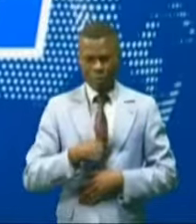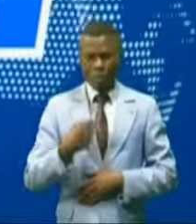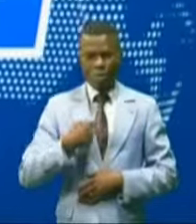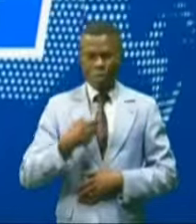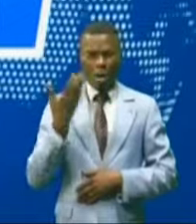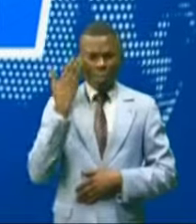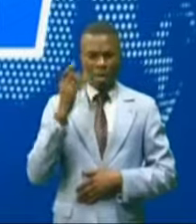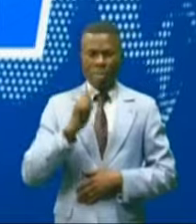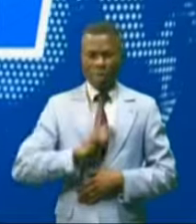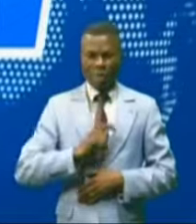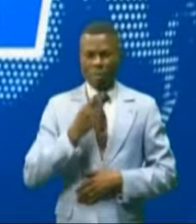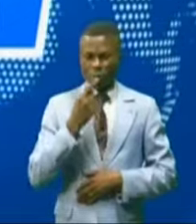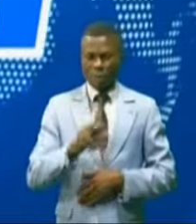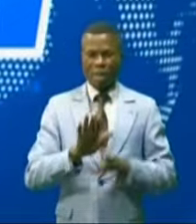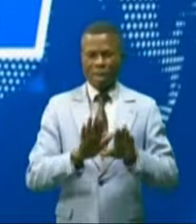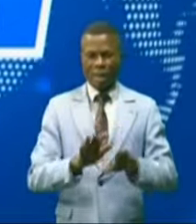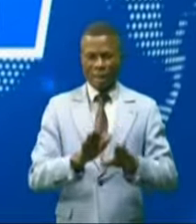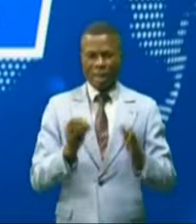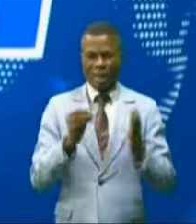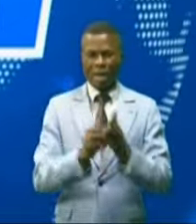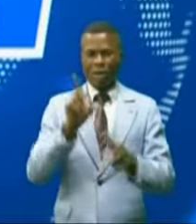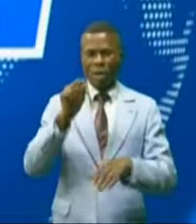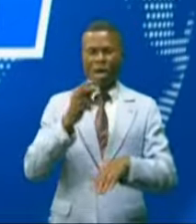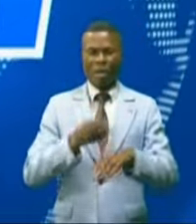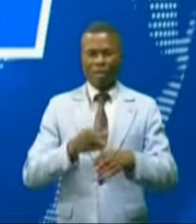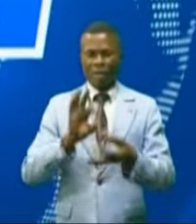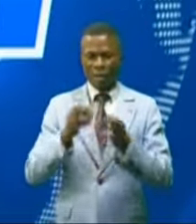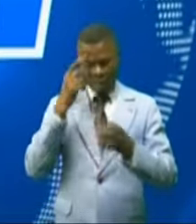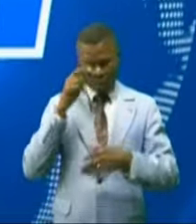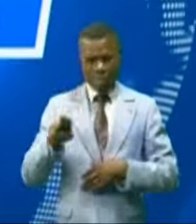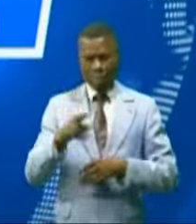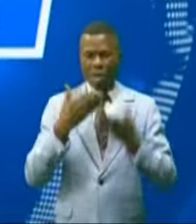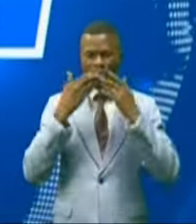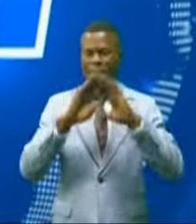Odé Panda, Yolande Vaucat l'a rédigé. Merci à vous